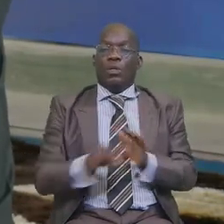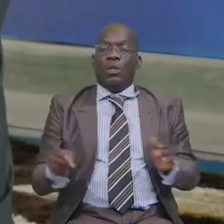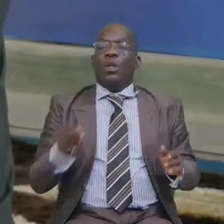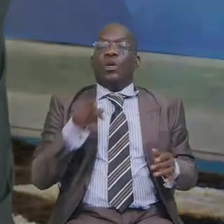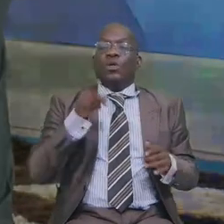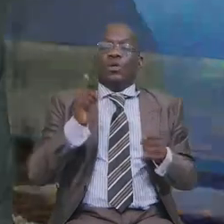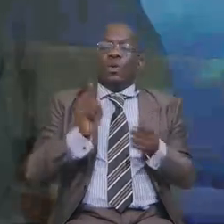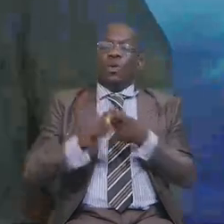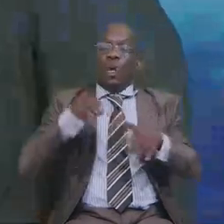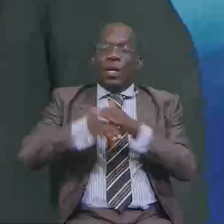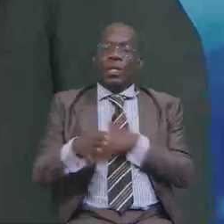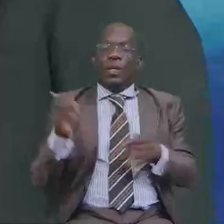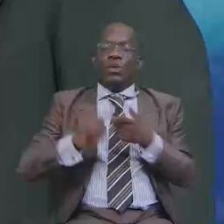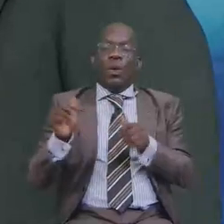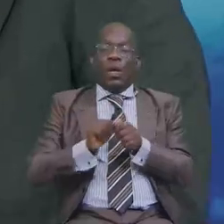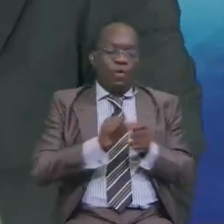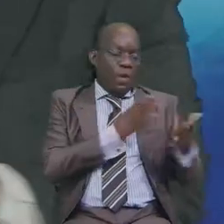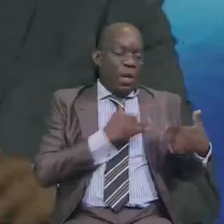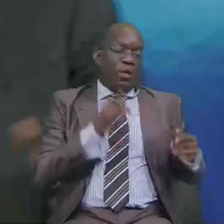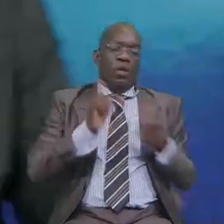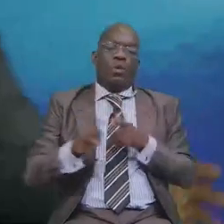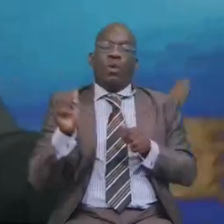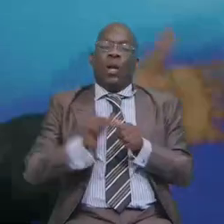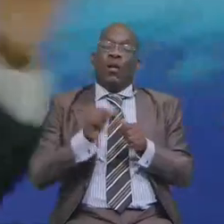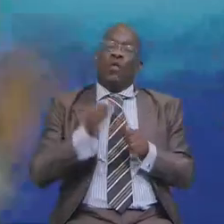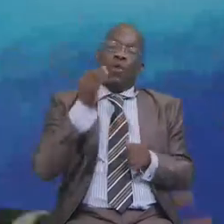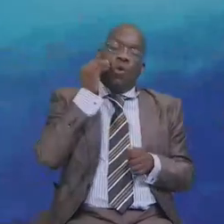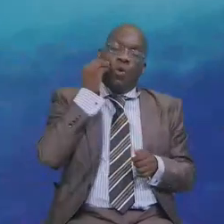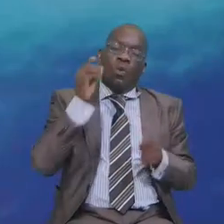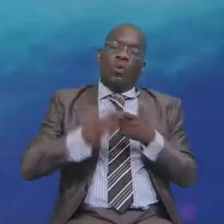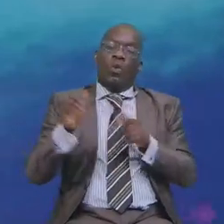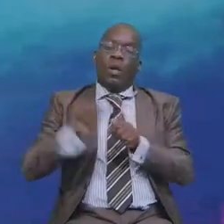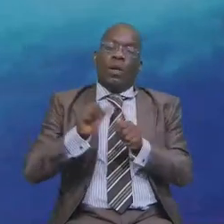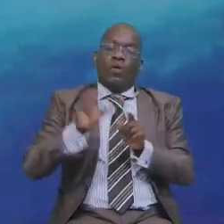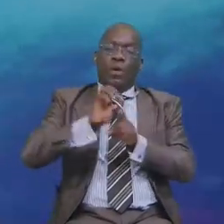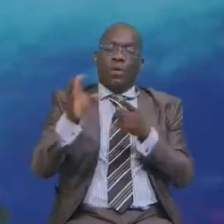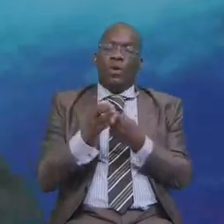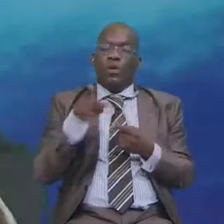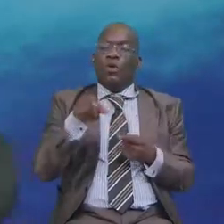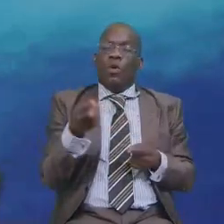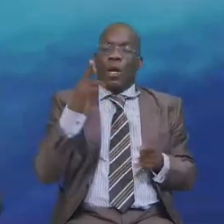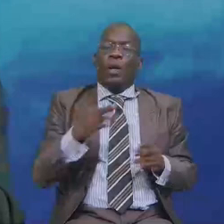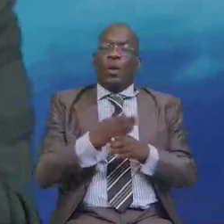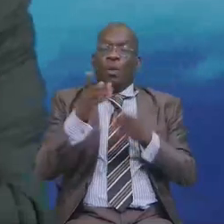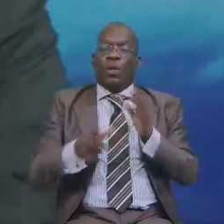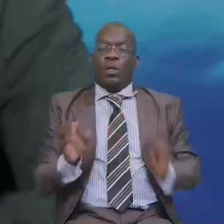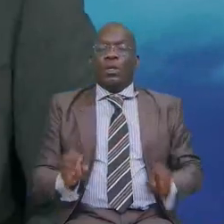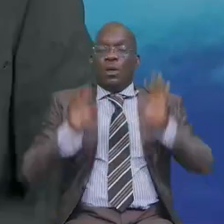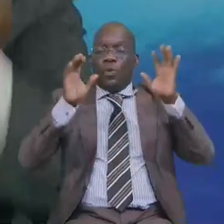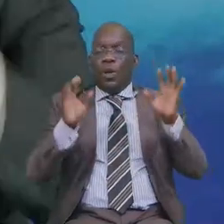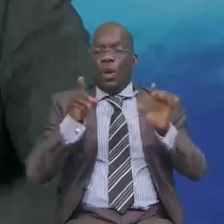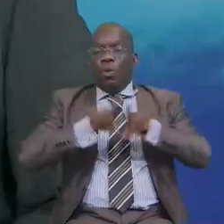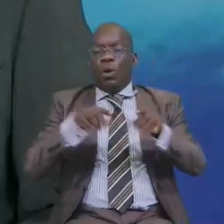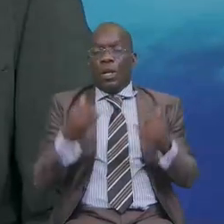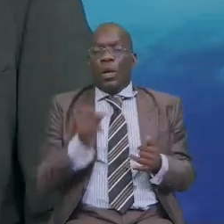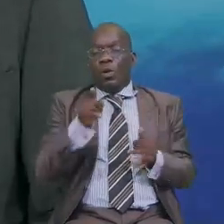chaque cœur et dans chaque foyer et dans chaque communauté. Et tu étais totalement engagé, mais maintenant, tu as abandonné ton